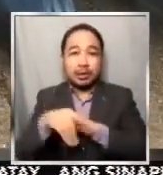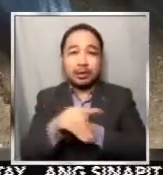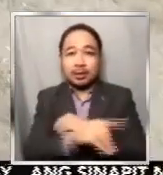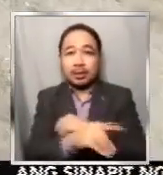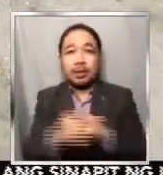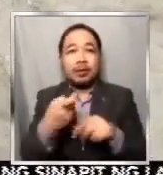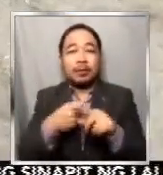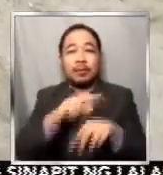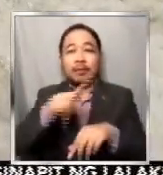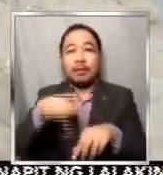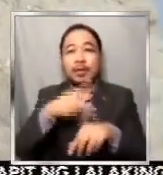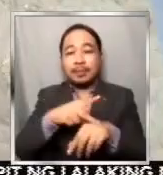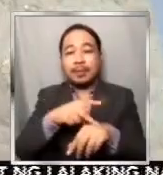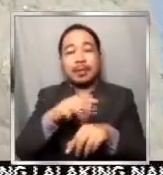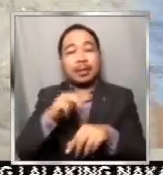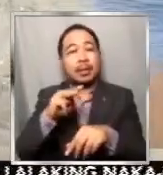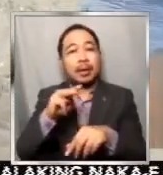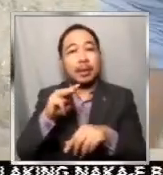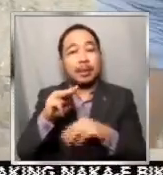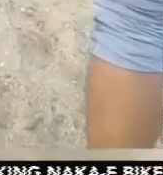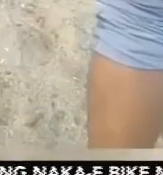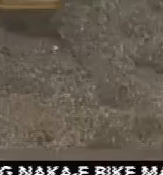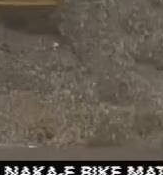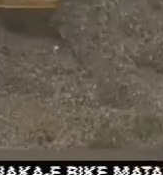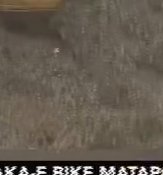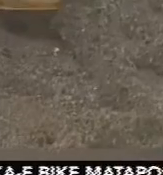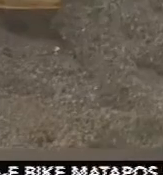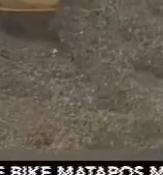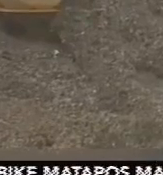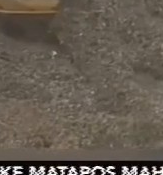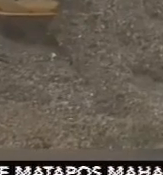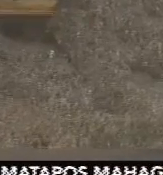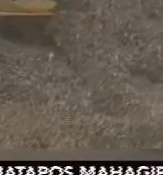Network. Oscar Oida, nakatutok, 24 Oras.